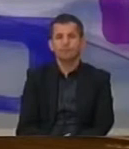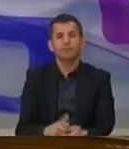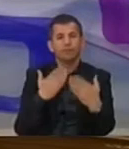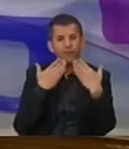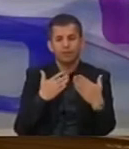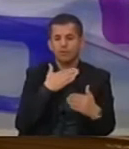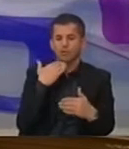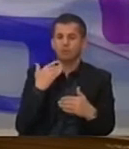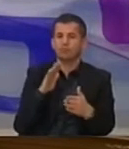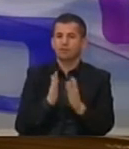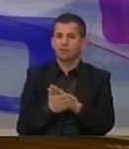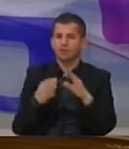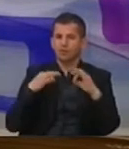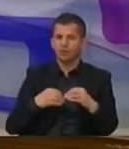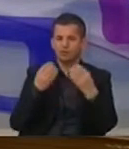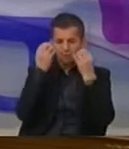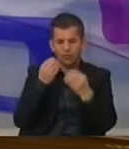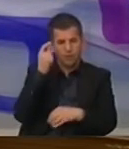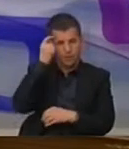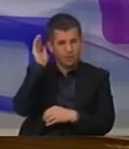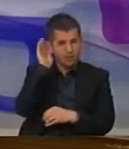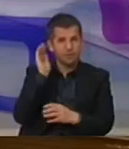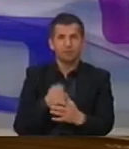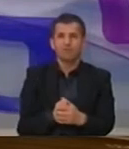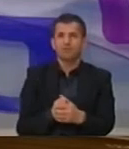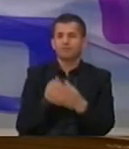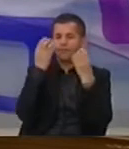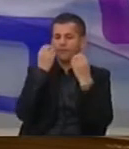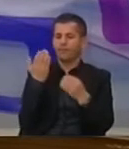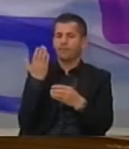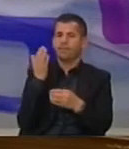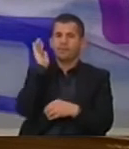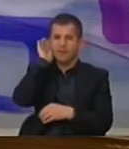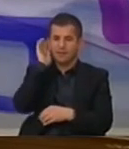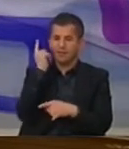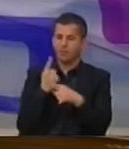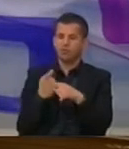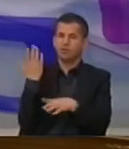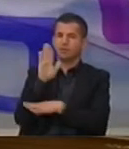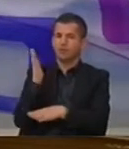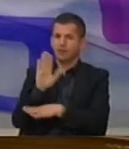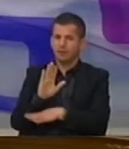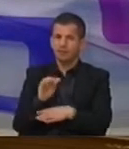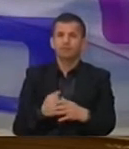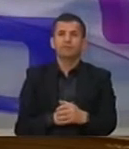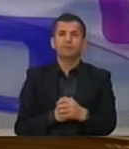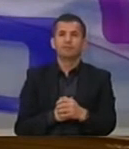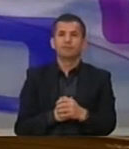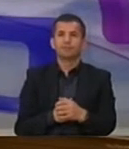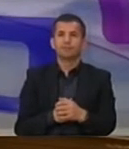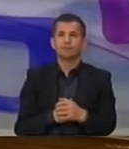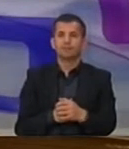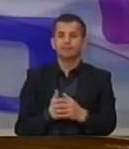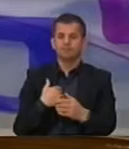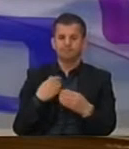Faleminderit shumë nën kryetar, i nderuar kryeministër, të nderuar kolegë ministra, të nderuar deputet. Unë dola sa për